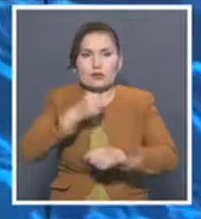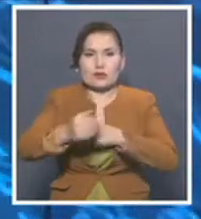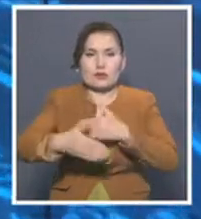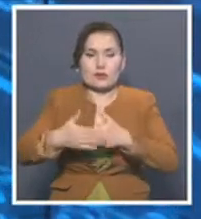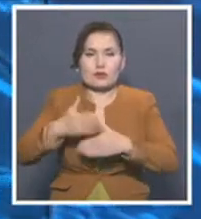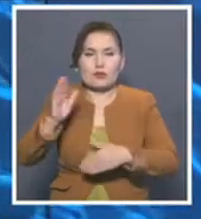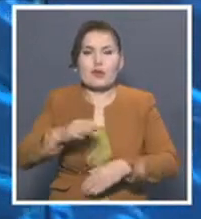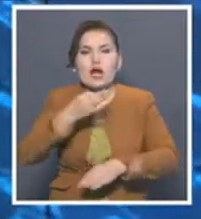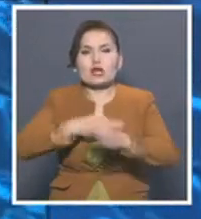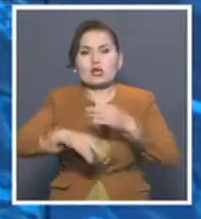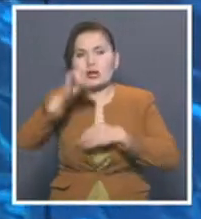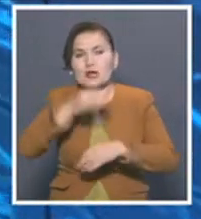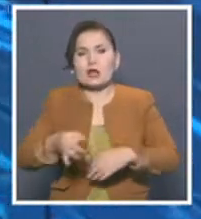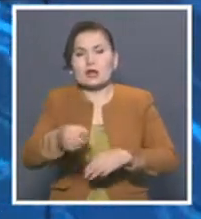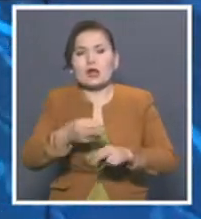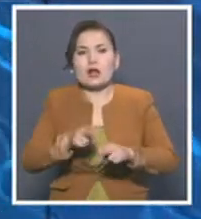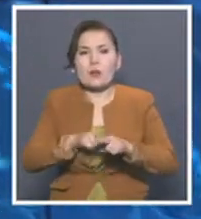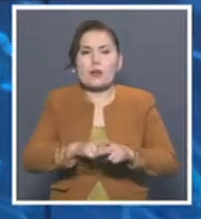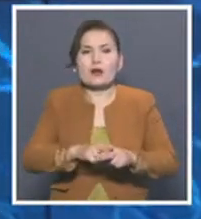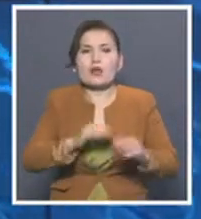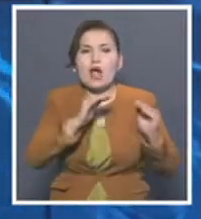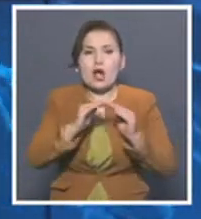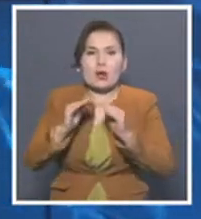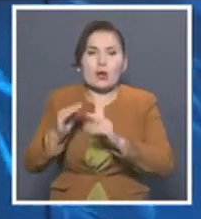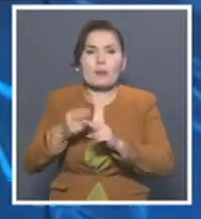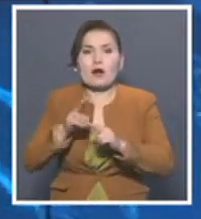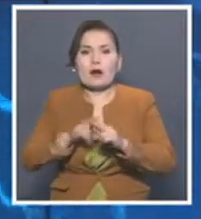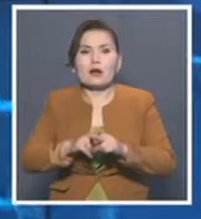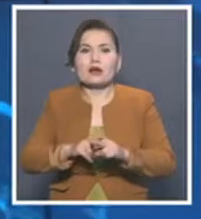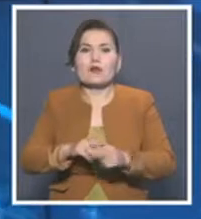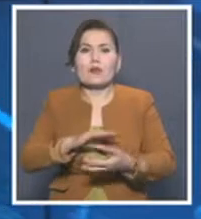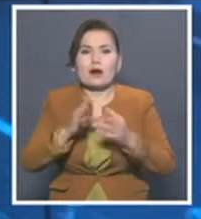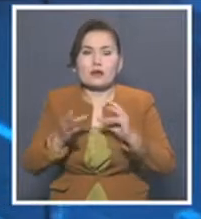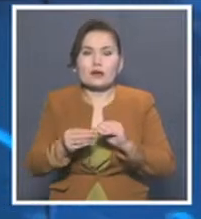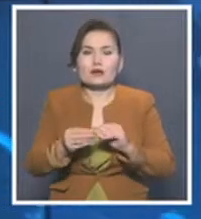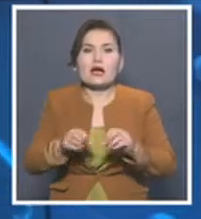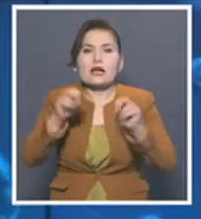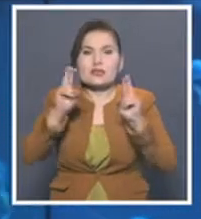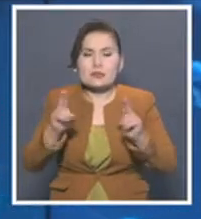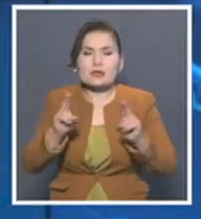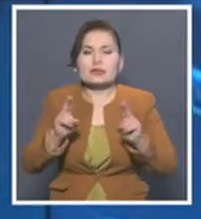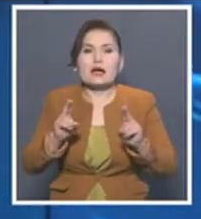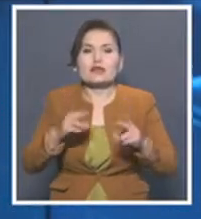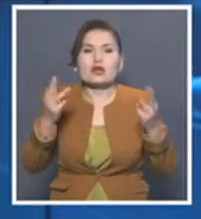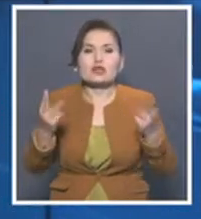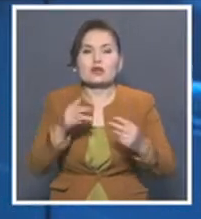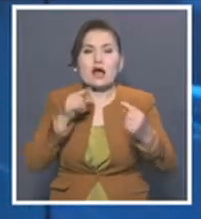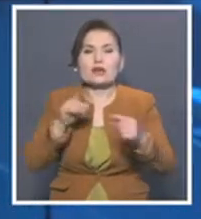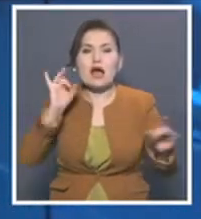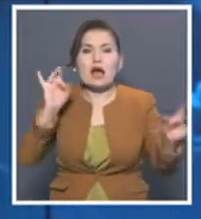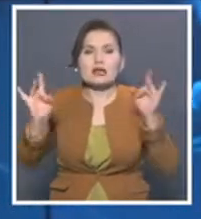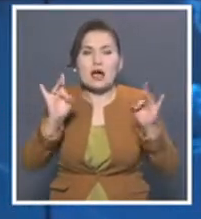Шығыс Қазақстанда пешпен жылытылатын жер үйлерге түтін мен улы газға қарсы дабыл қондырғысы орнатылуда. Мұндай